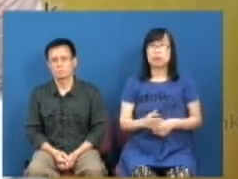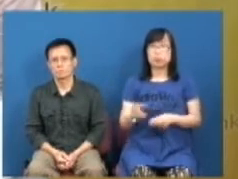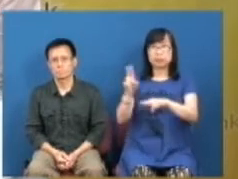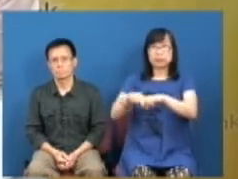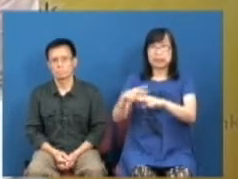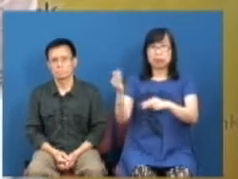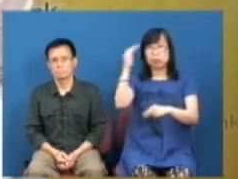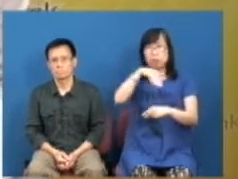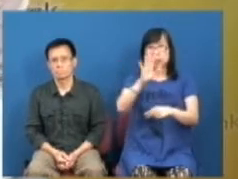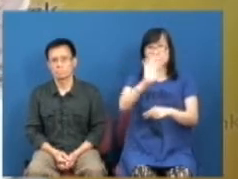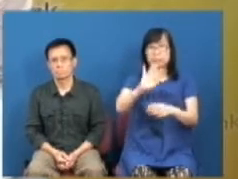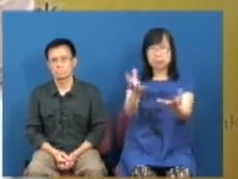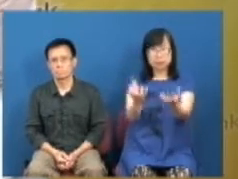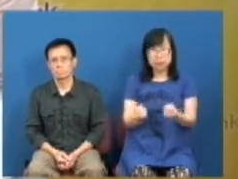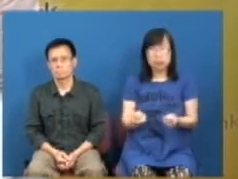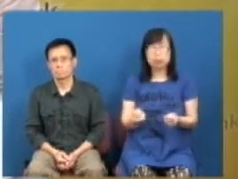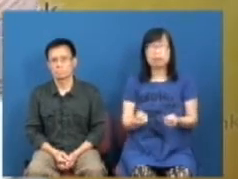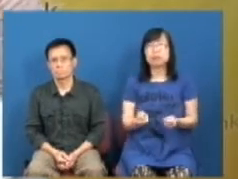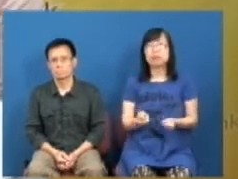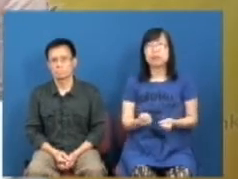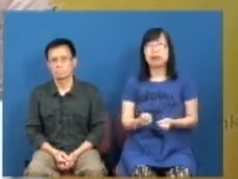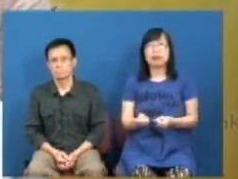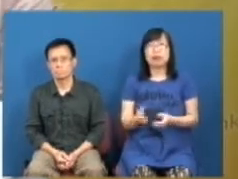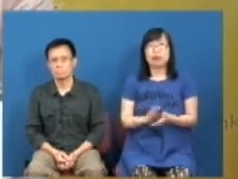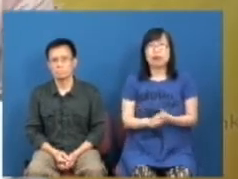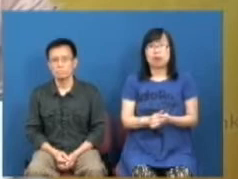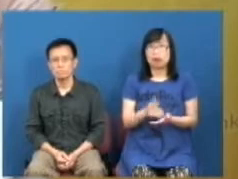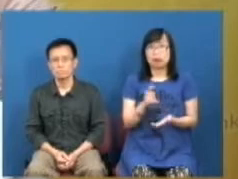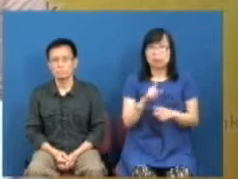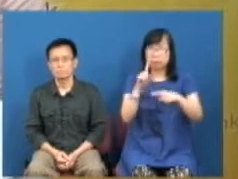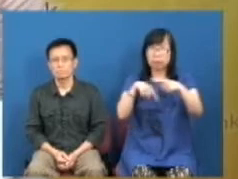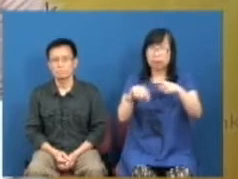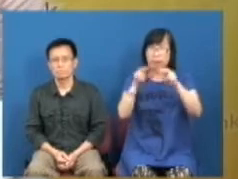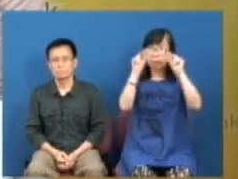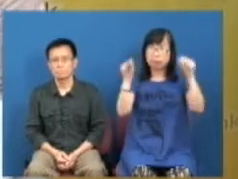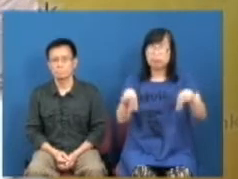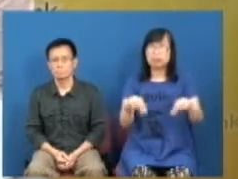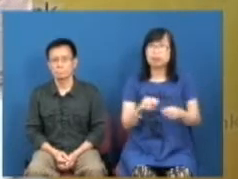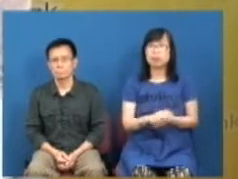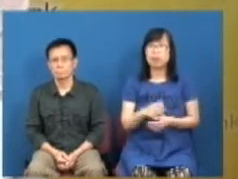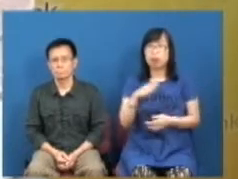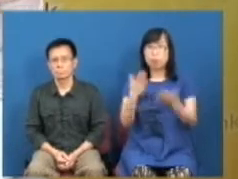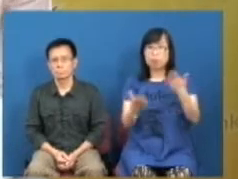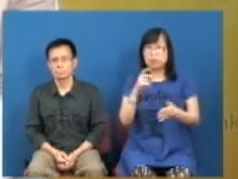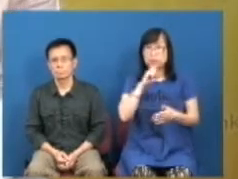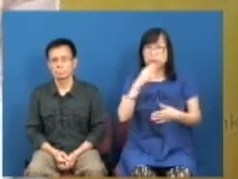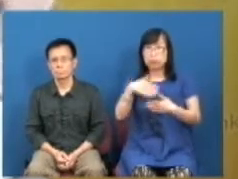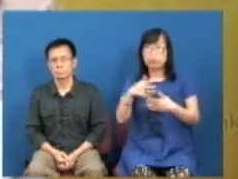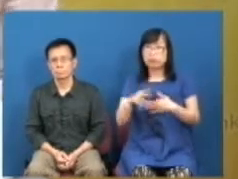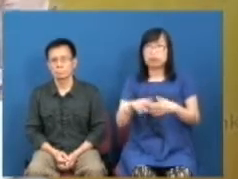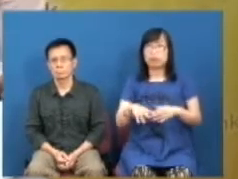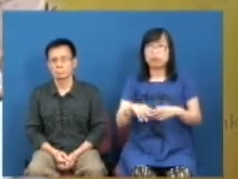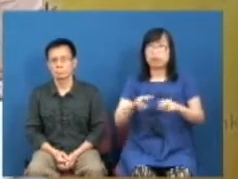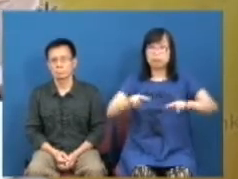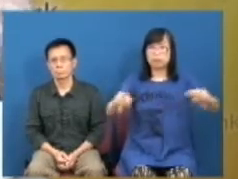接收我哋啲泥頭咧，咁就大問題啦。咁啊通街，我哋或者其他啲發展會緩慢咗。而